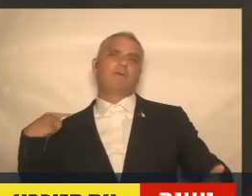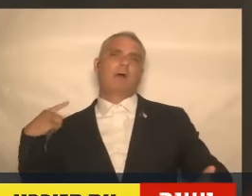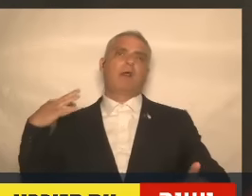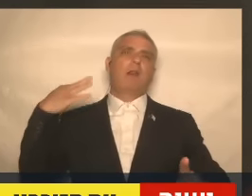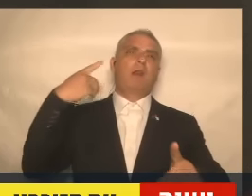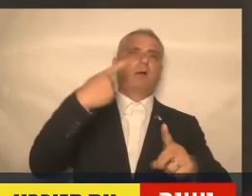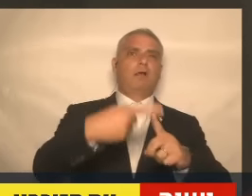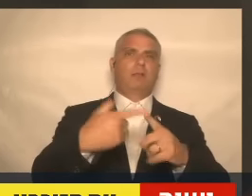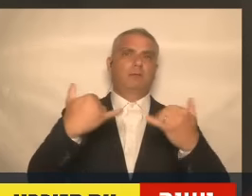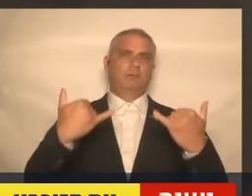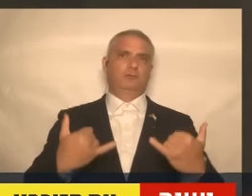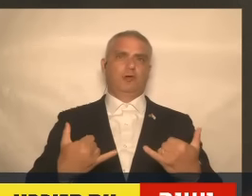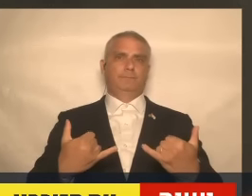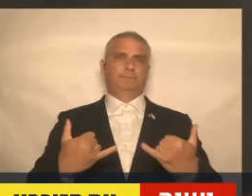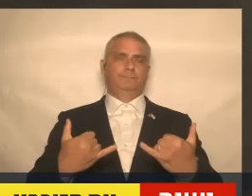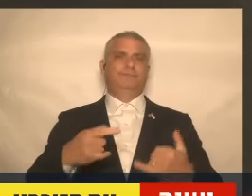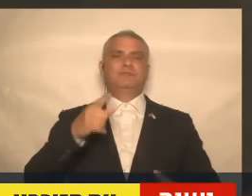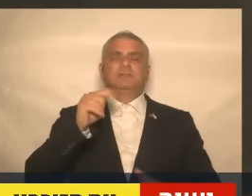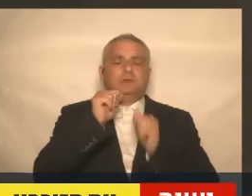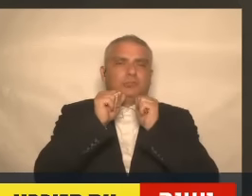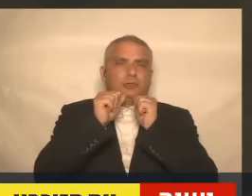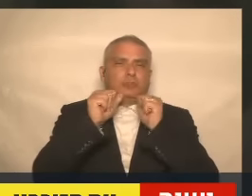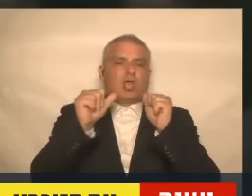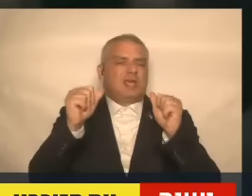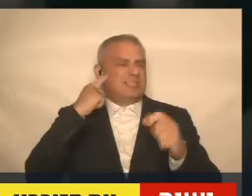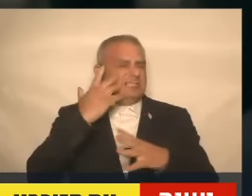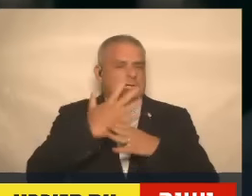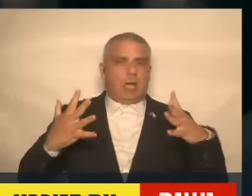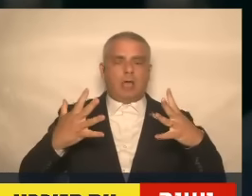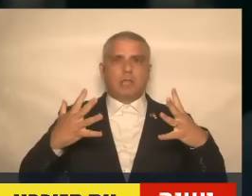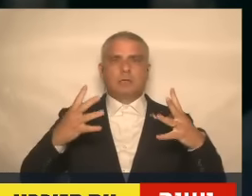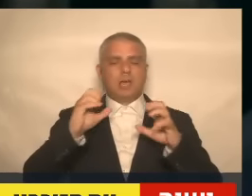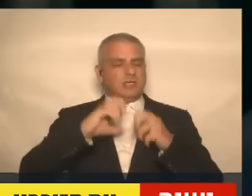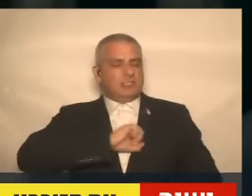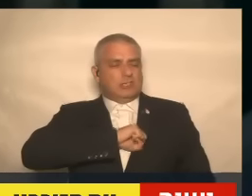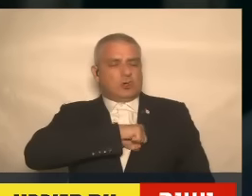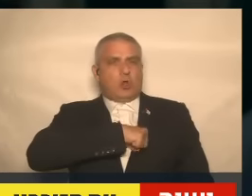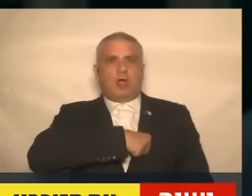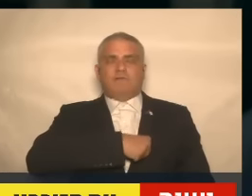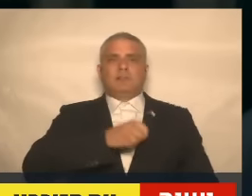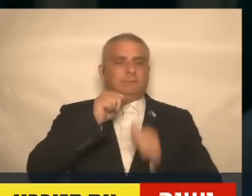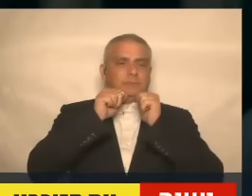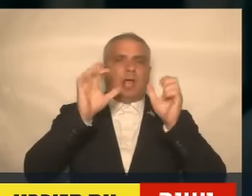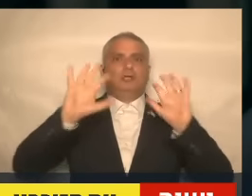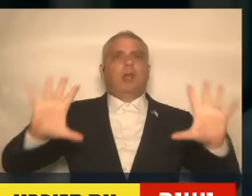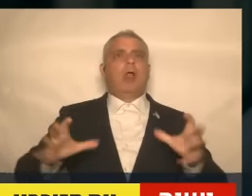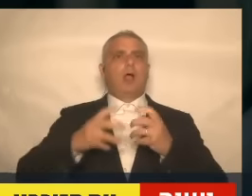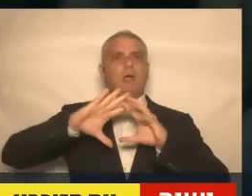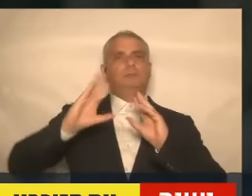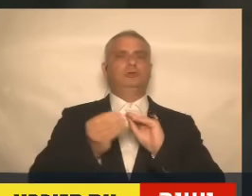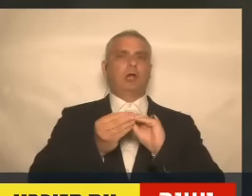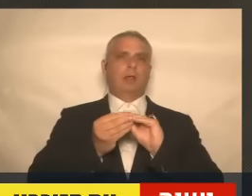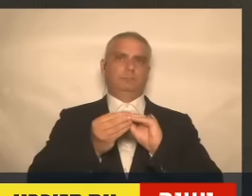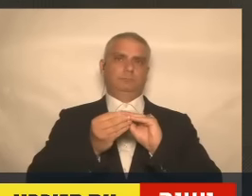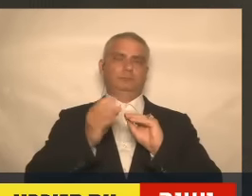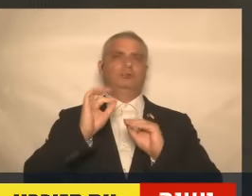אותנו מאז. זועקת, חדה, צורבת, זעקה של אומה,